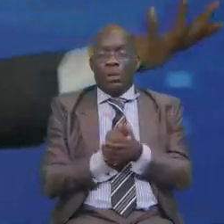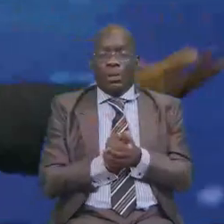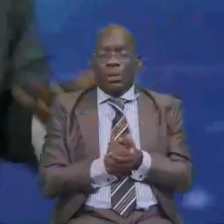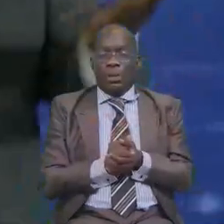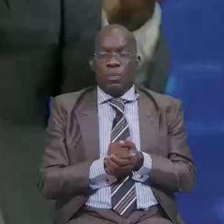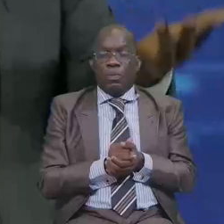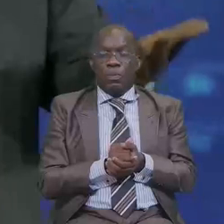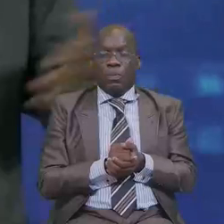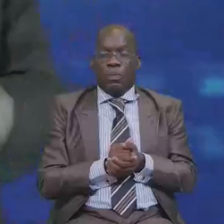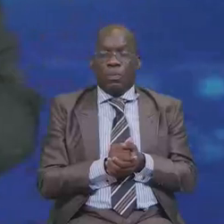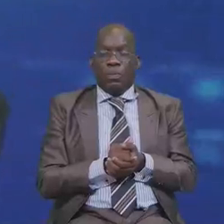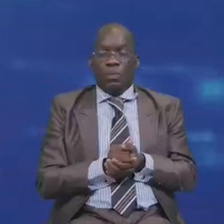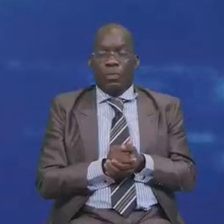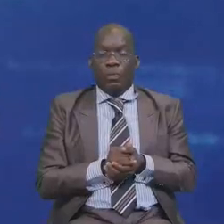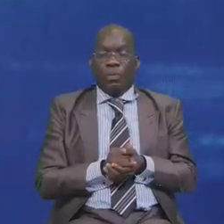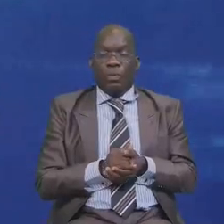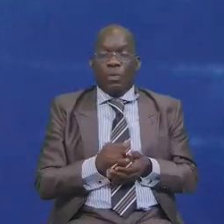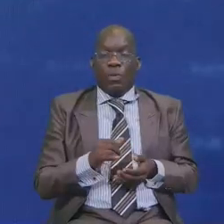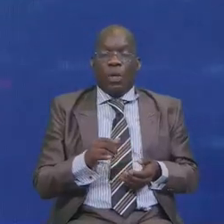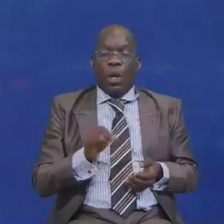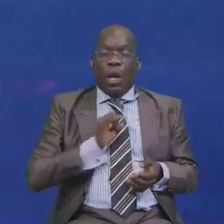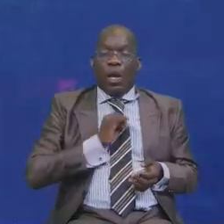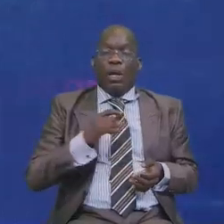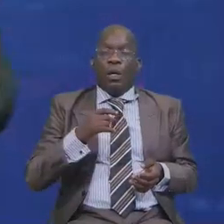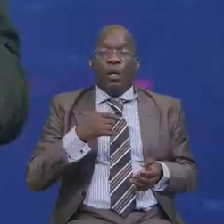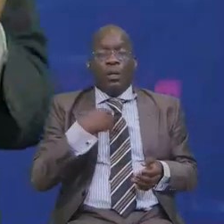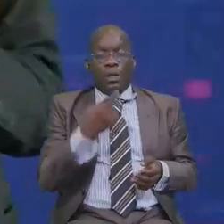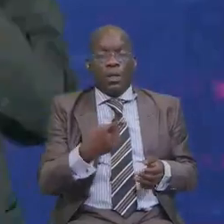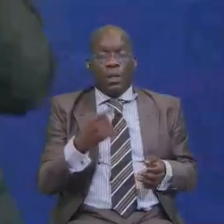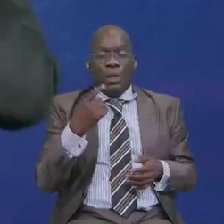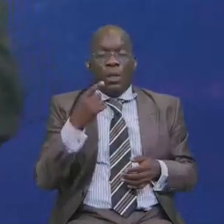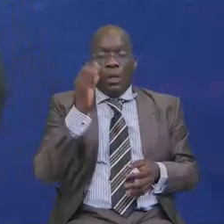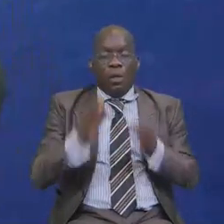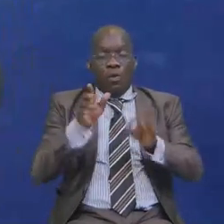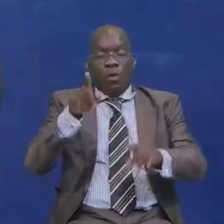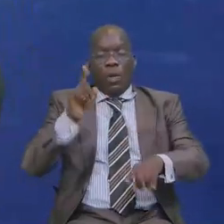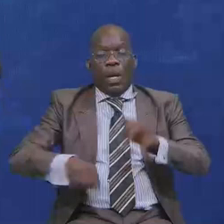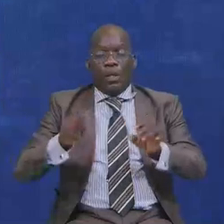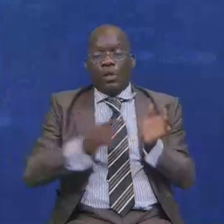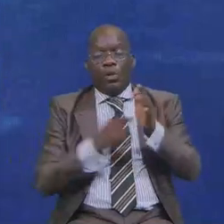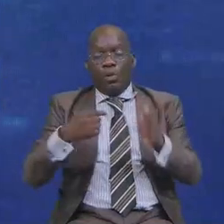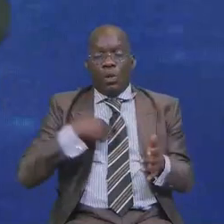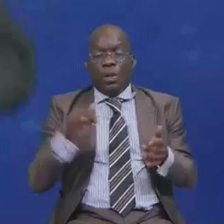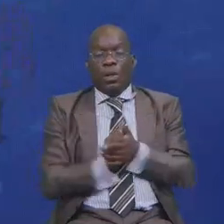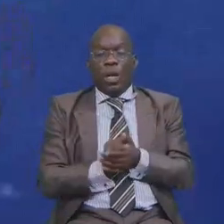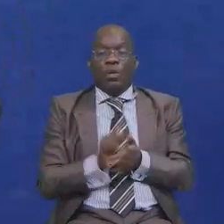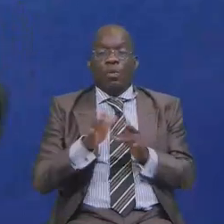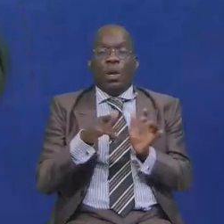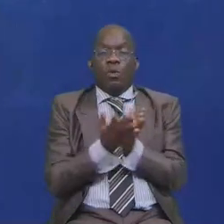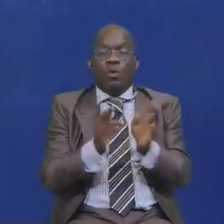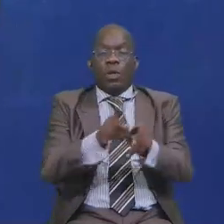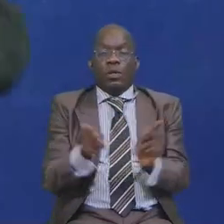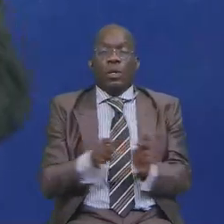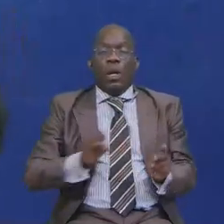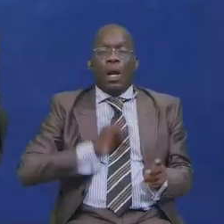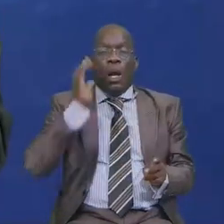J'ai dit, si vous ne pouvez pas me montrer le chapitre et le verset, alors moi je vais continuer. Ils ont dit, ah,